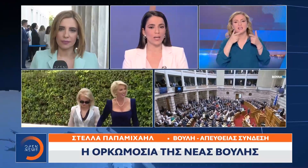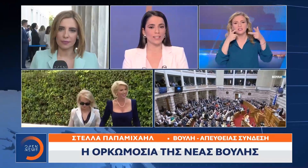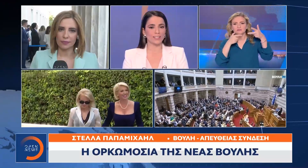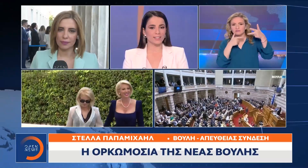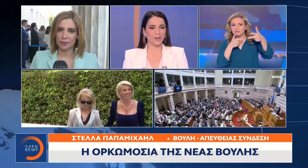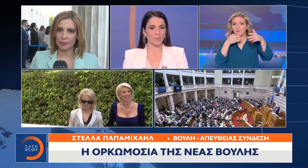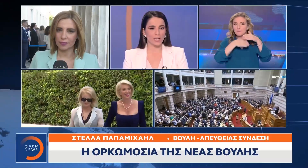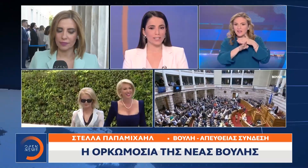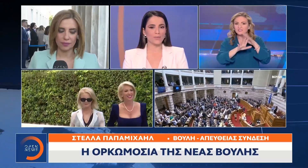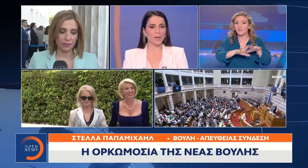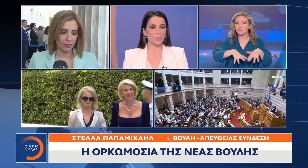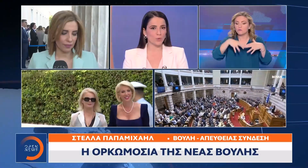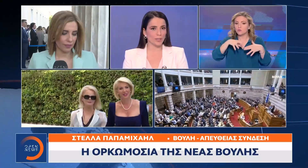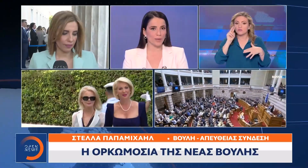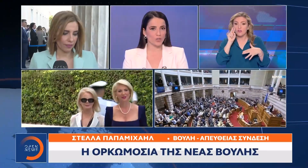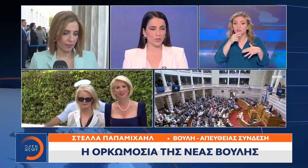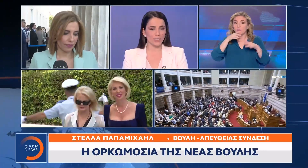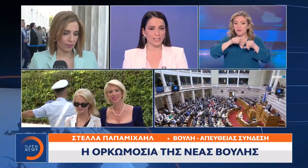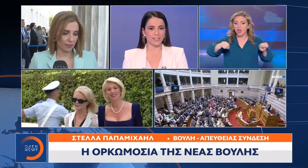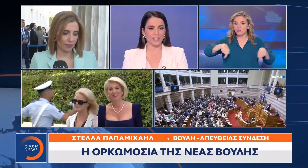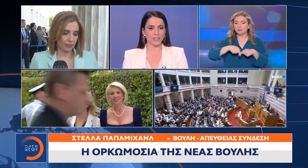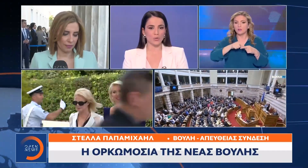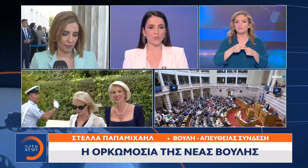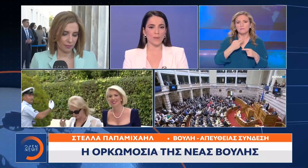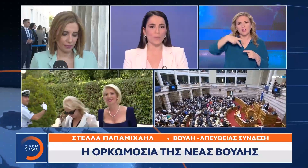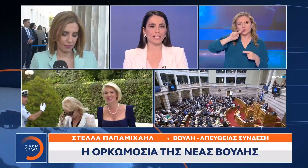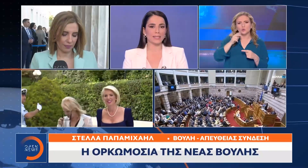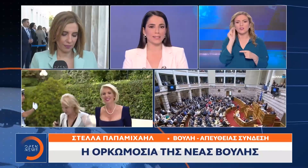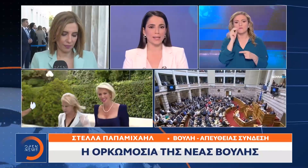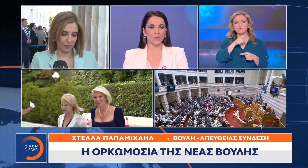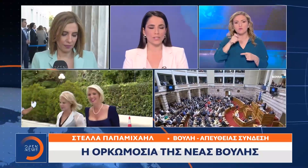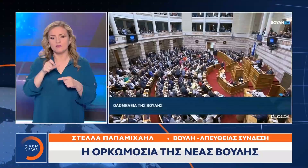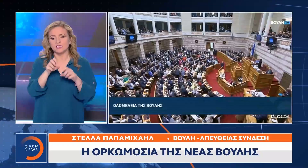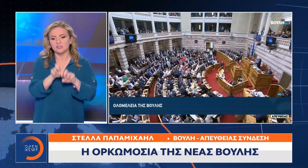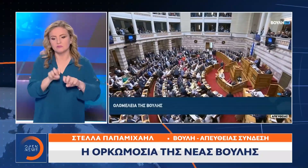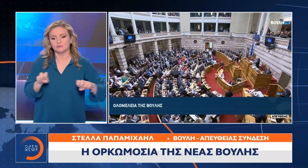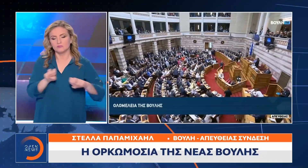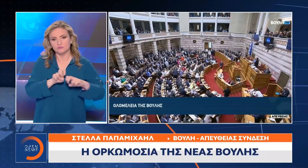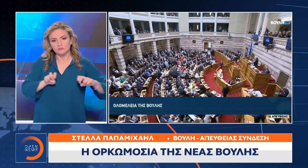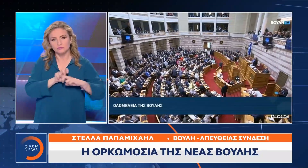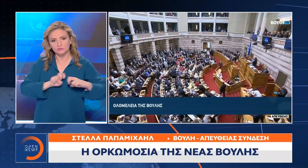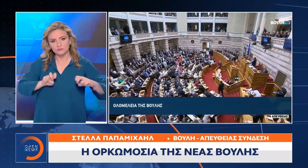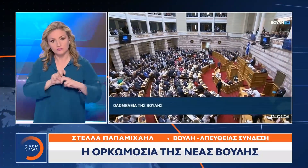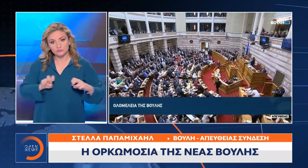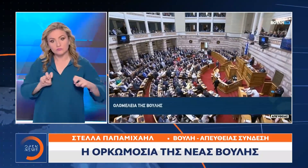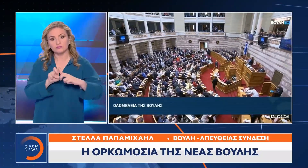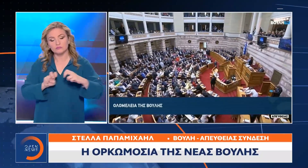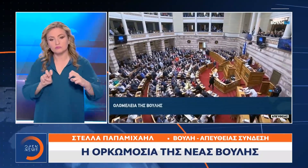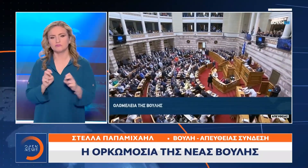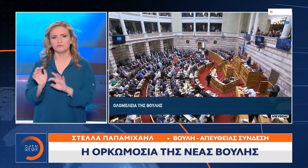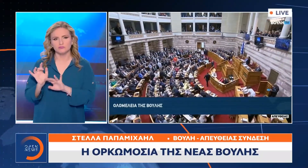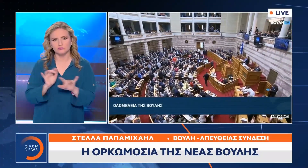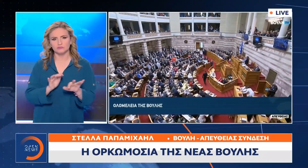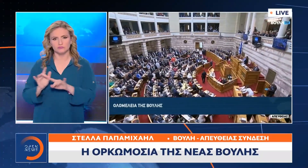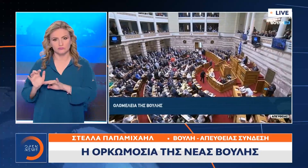εσωτερικό της Βουλής. Βλέπουμε ότι οι περισσότεροι είναι στις θέσεις τους. Βλέπουμε και στα αριστερά εικόνες από βουλευτές που καταφτάνουν.